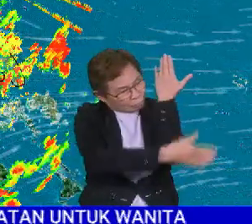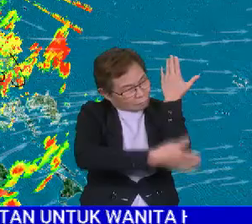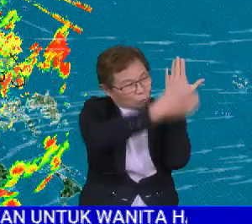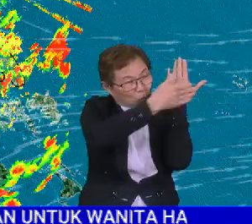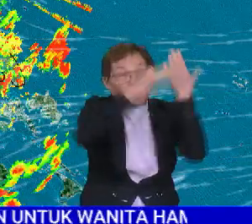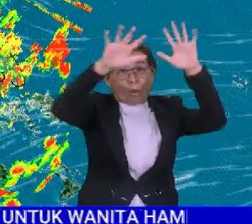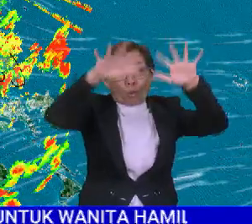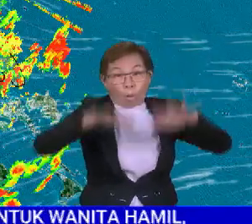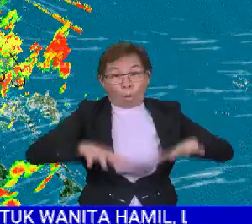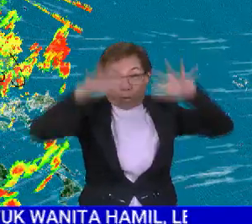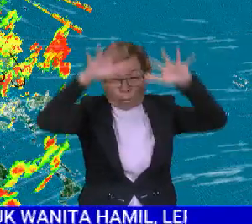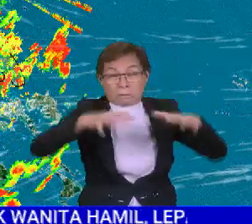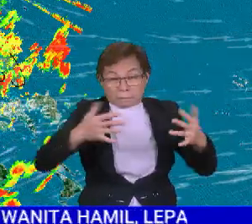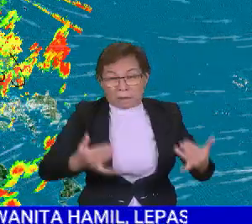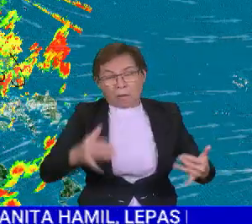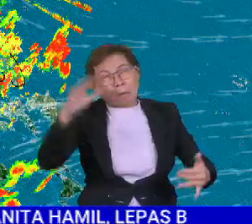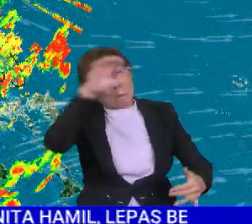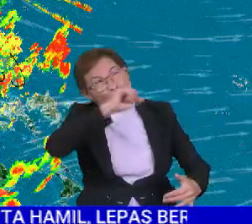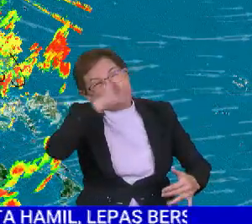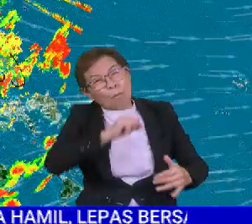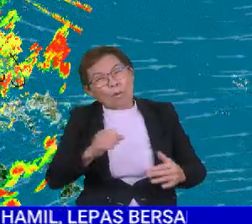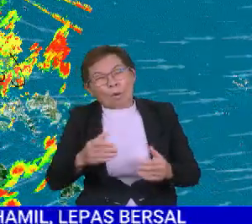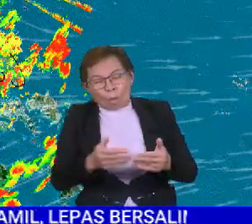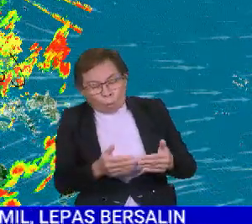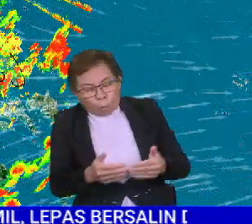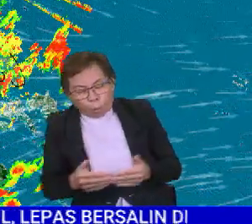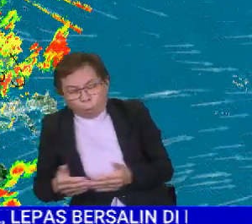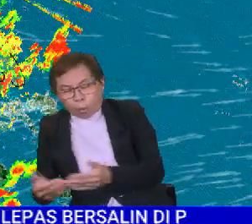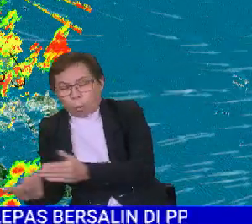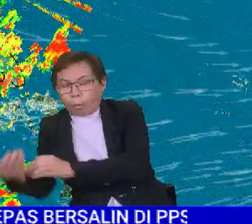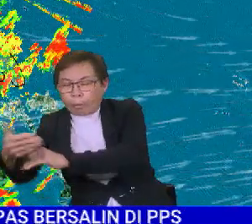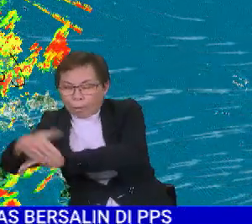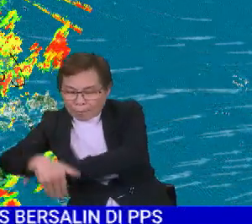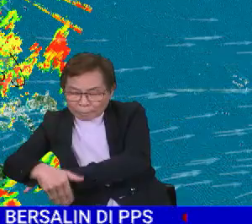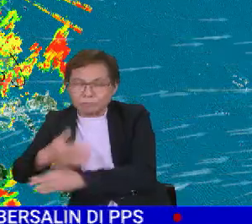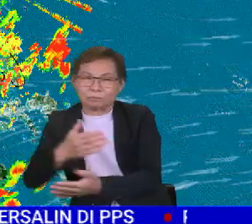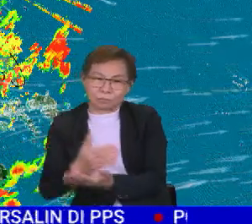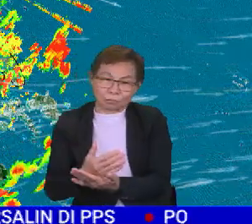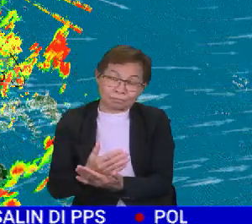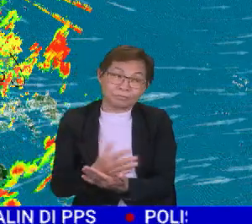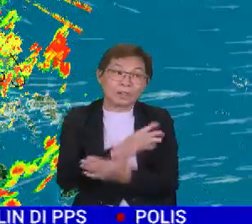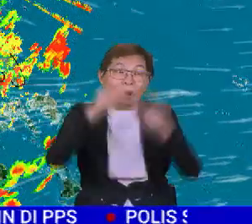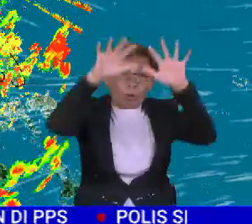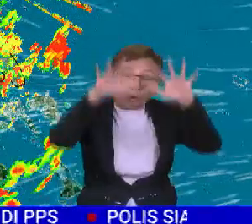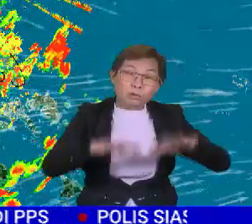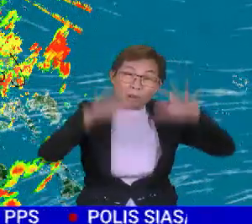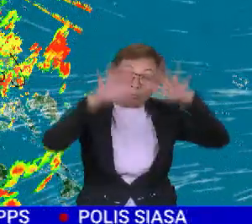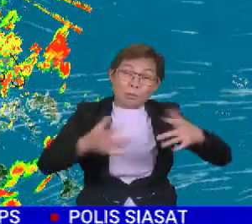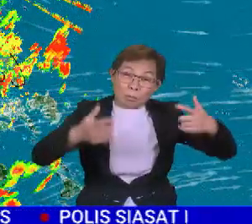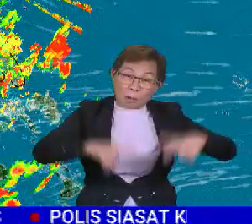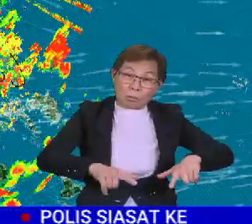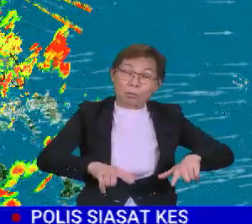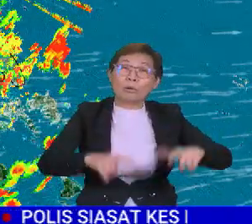yang sedang berlaku ketika ini dijangka boleh berlanjutan sehingga ke tengah malam nanti. Manakala hujan yang sedang